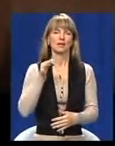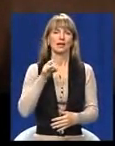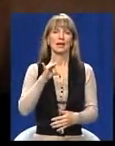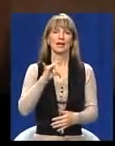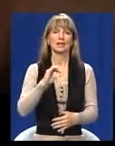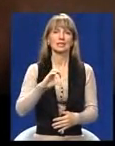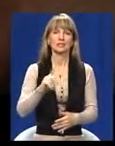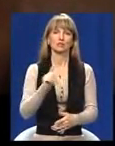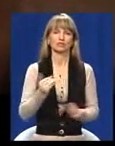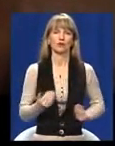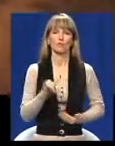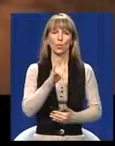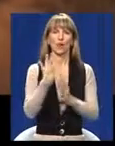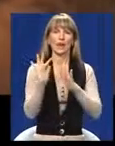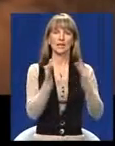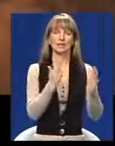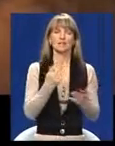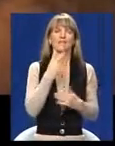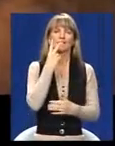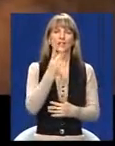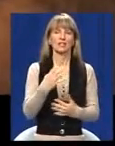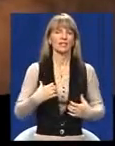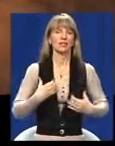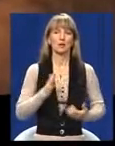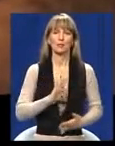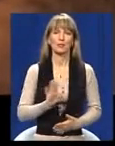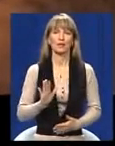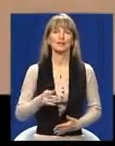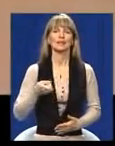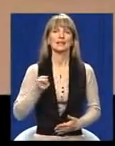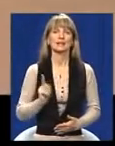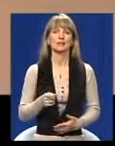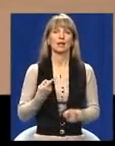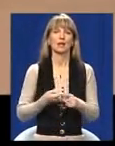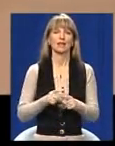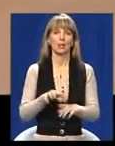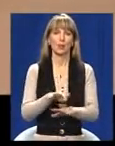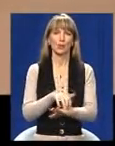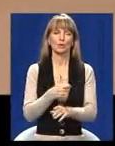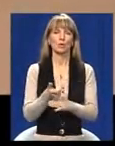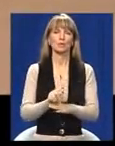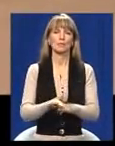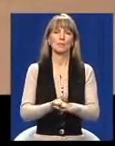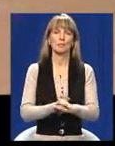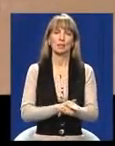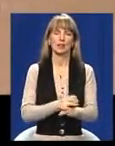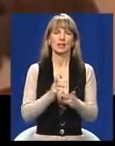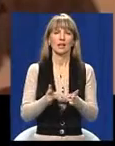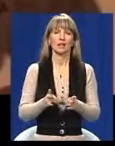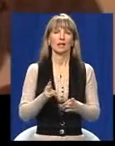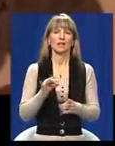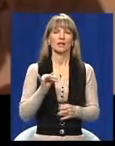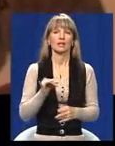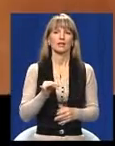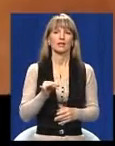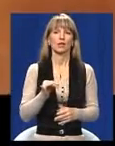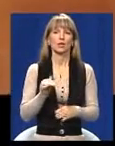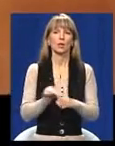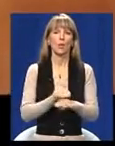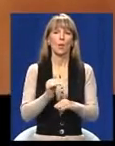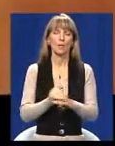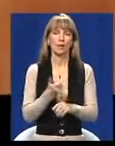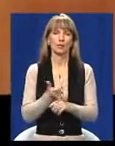у лісі. Але якщо її побачите, не лякайтеся. Насправді ці котики дуже милі, лагідні і добрі створіння. Вони